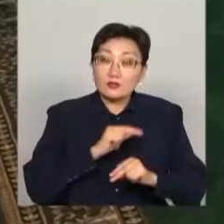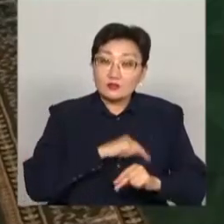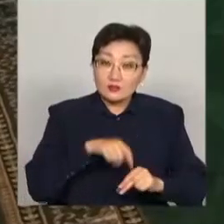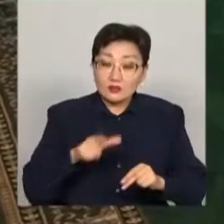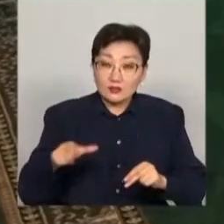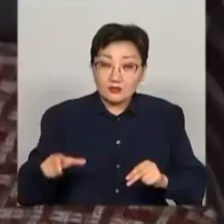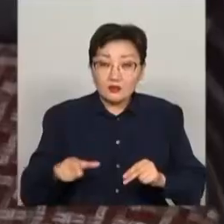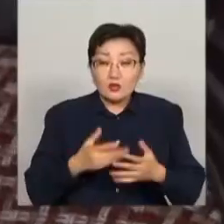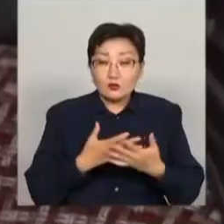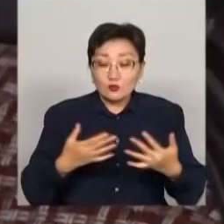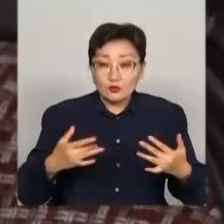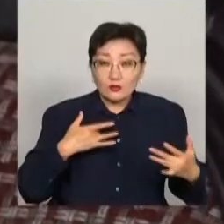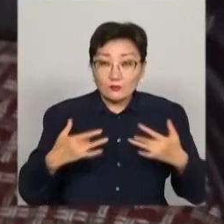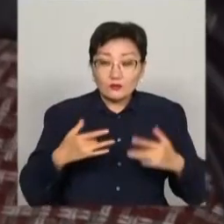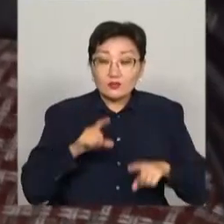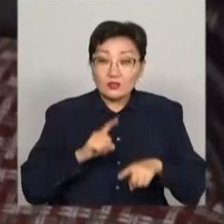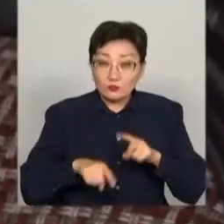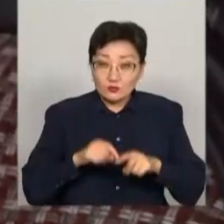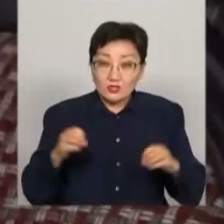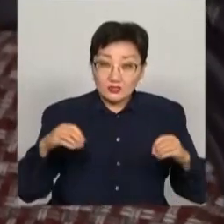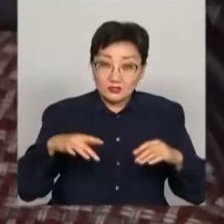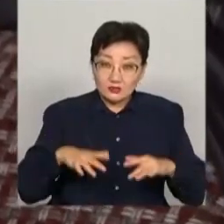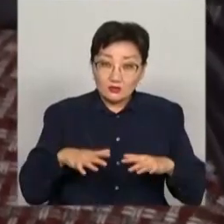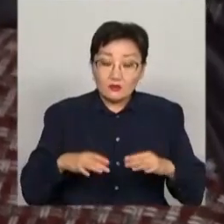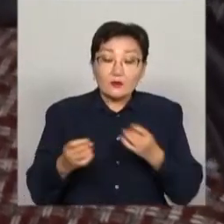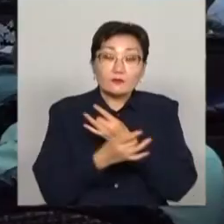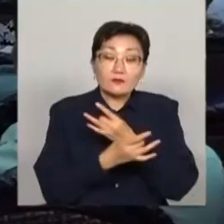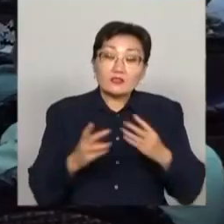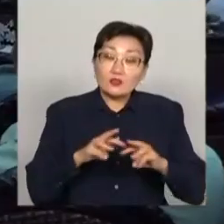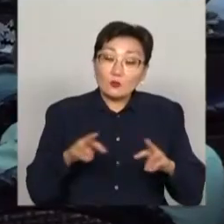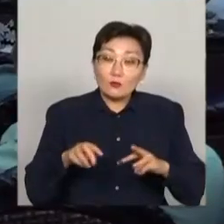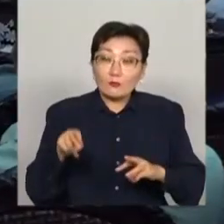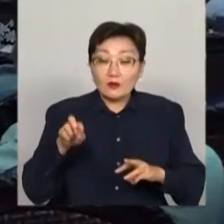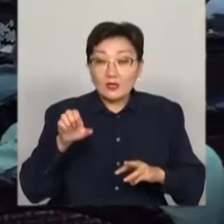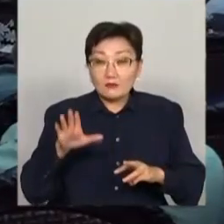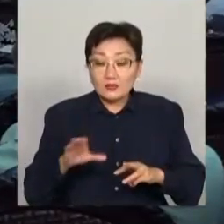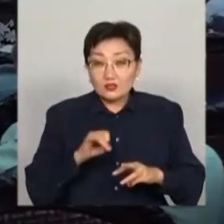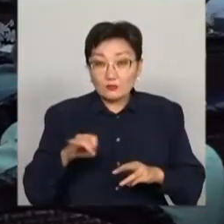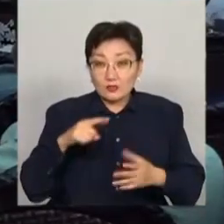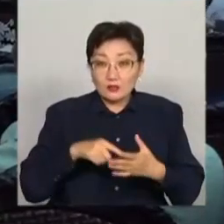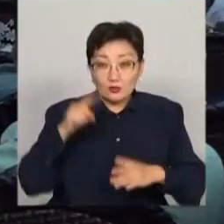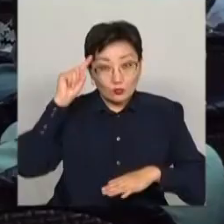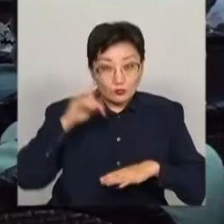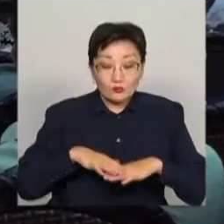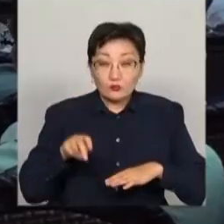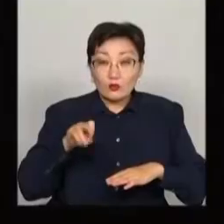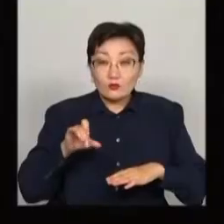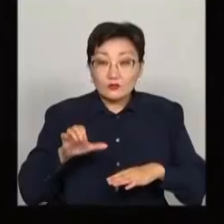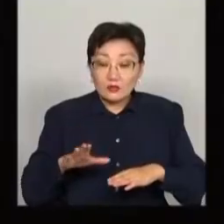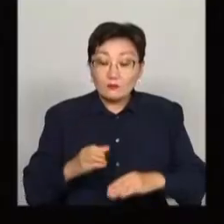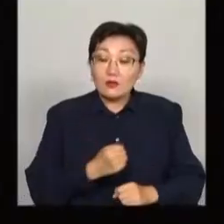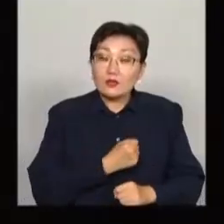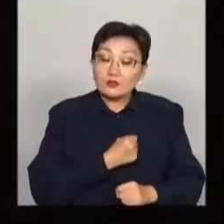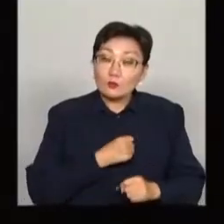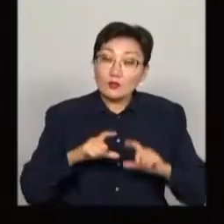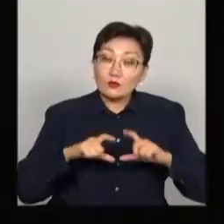өнер қайраткерлері, жақындар мен туыстары келді. Мәдениет министрі Дәурен Абаев және қала әкімі Ерболат Досаев көңіл айту